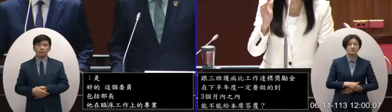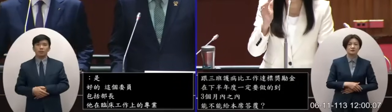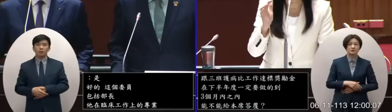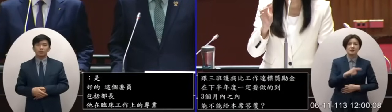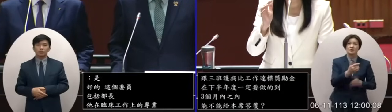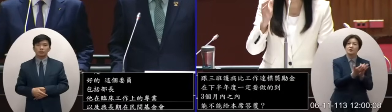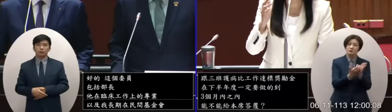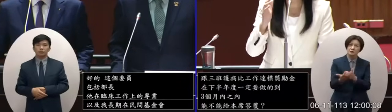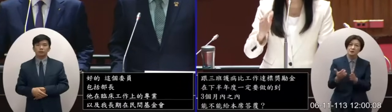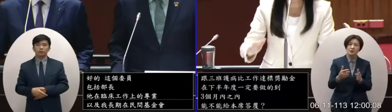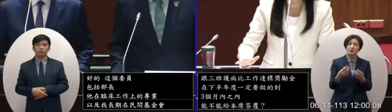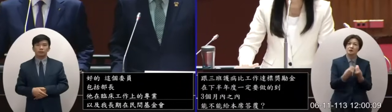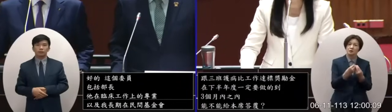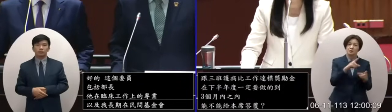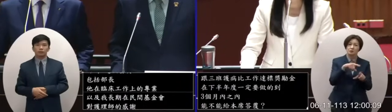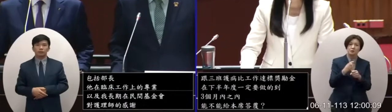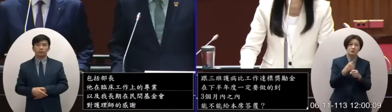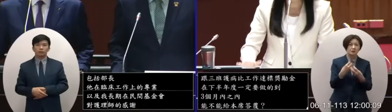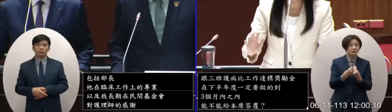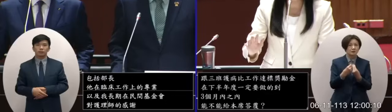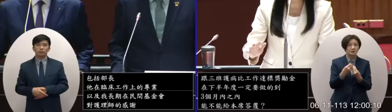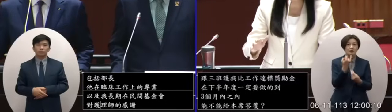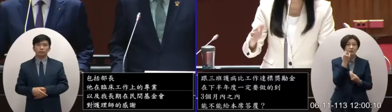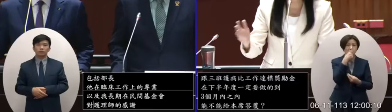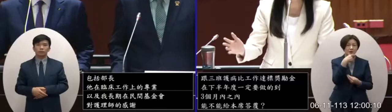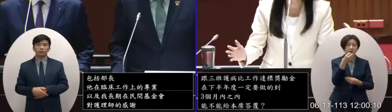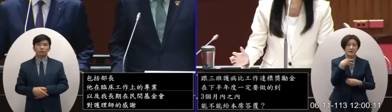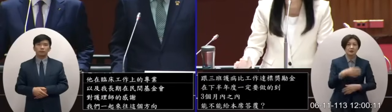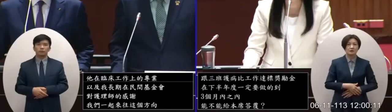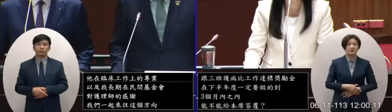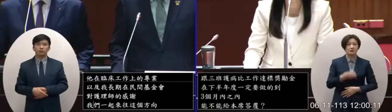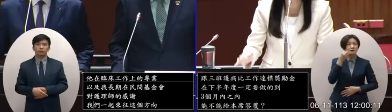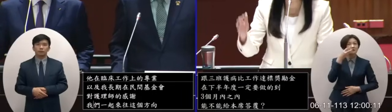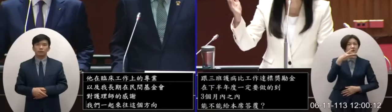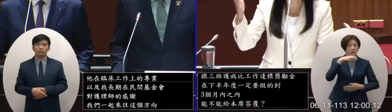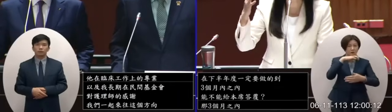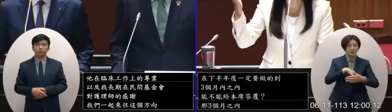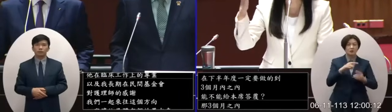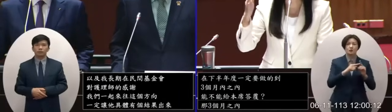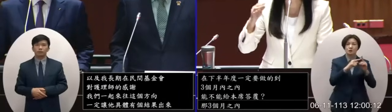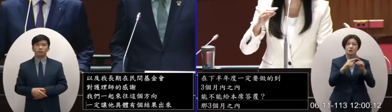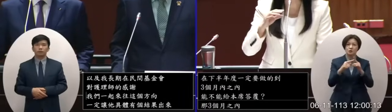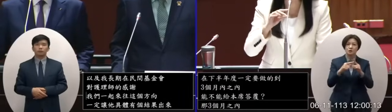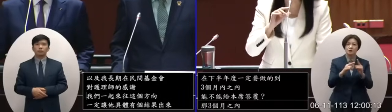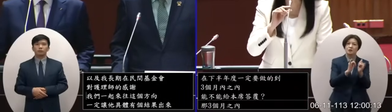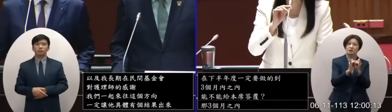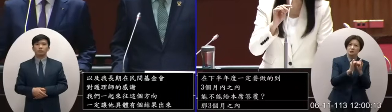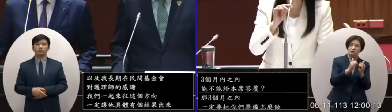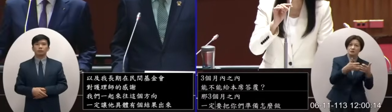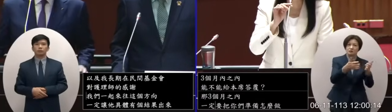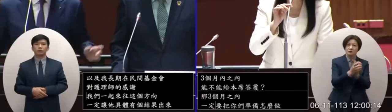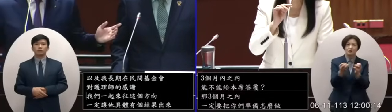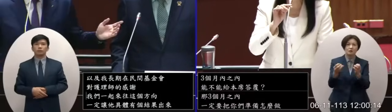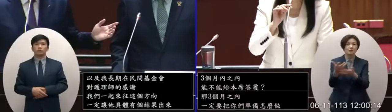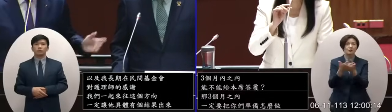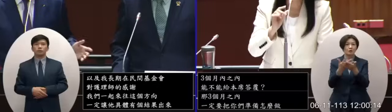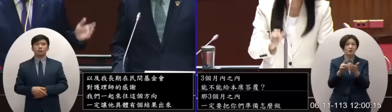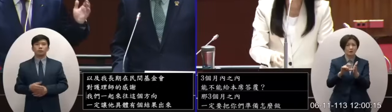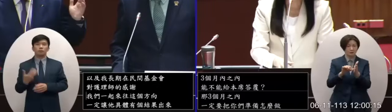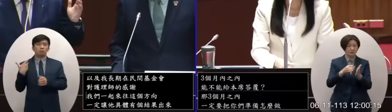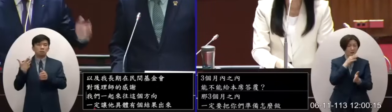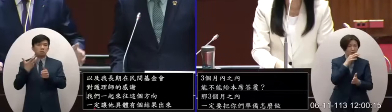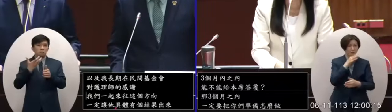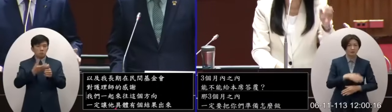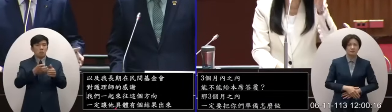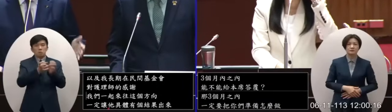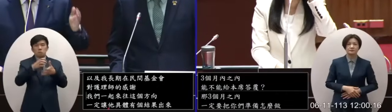准备怎么做那一个案子出来，好不好？给三个月的时间在地方沟通很够了，因为这个是政策延续的，可以吗？ 我们请部里